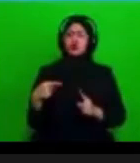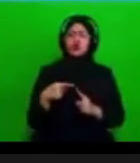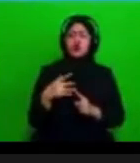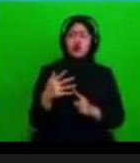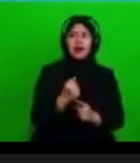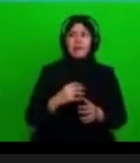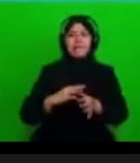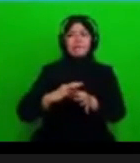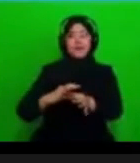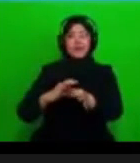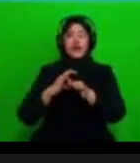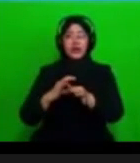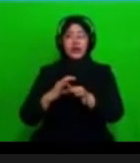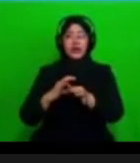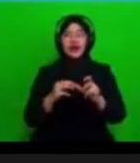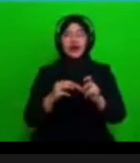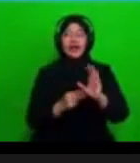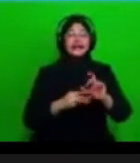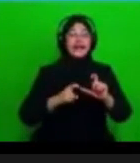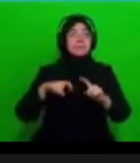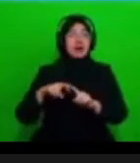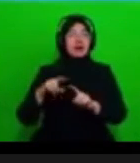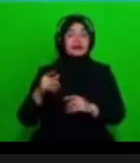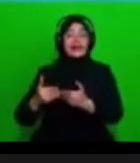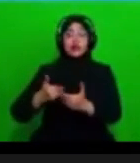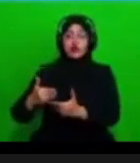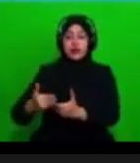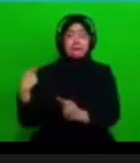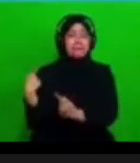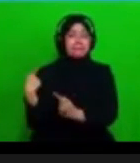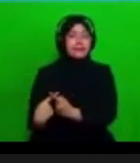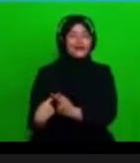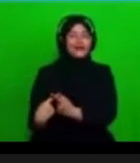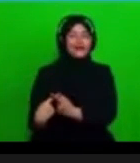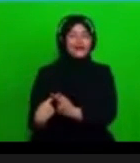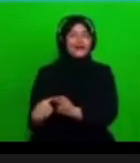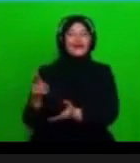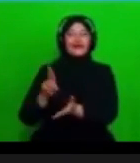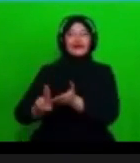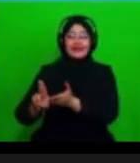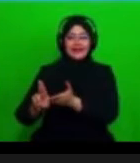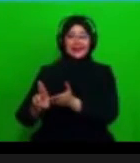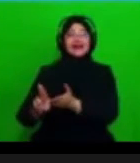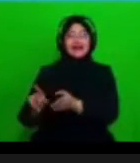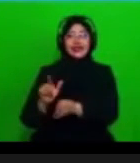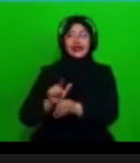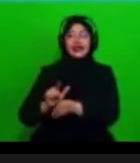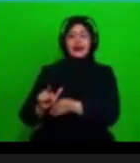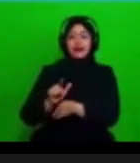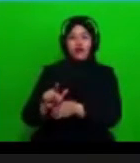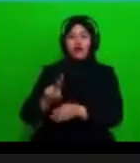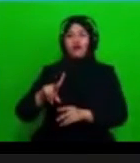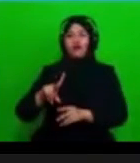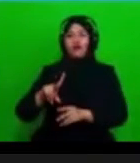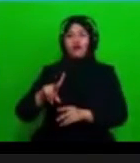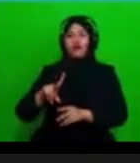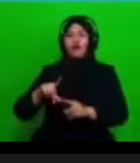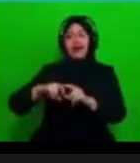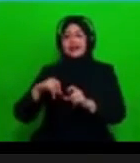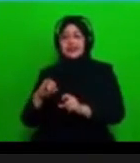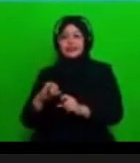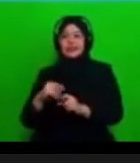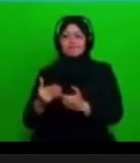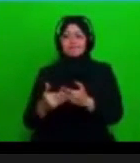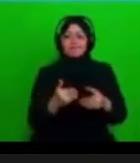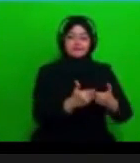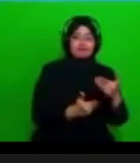kolaborasi dan pernikahan tidak hanya SMK dengan industri, SMK dengan perguruan tinggi vokasi dan industri. Jadi